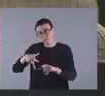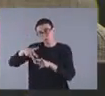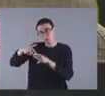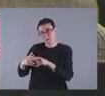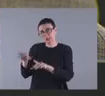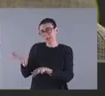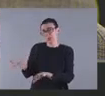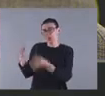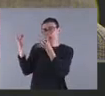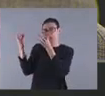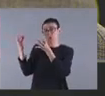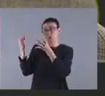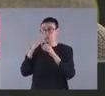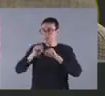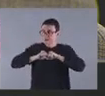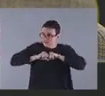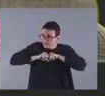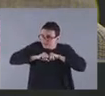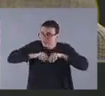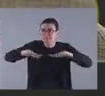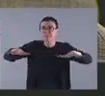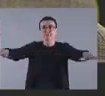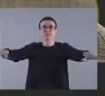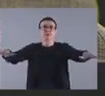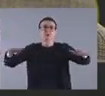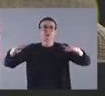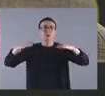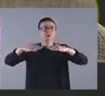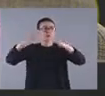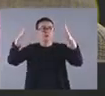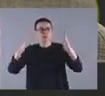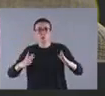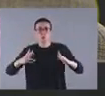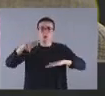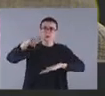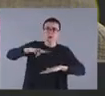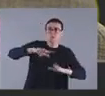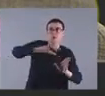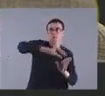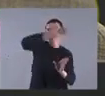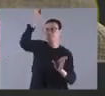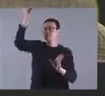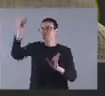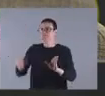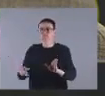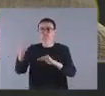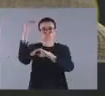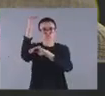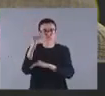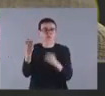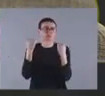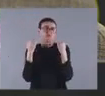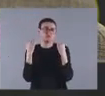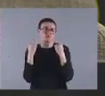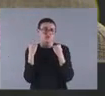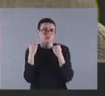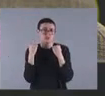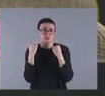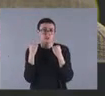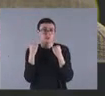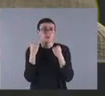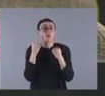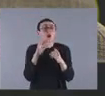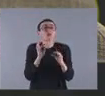de rénovation et de s'en doter d'ici la fin de ce contrat. D'ici là, l'AMEL a le temps et la possibilité de créer son propre outil